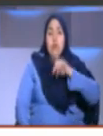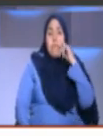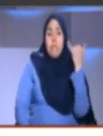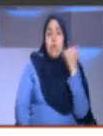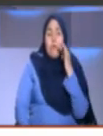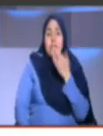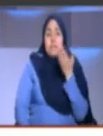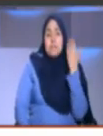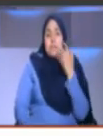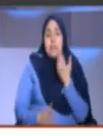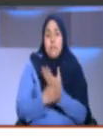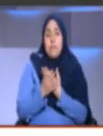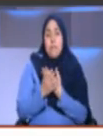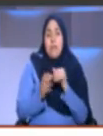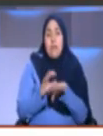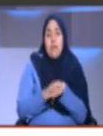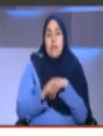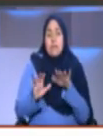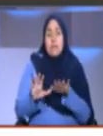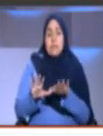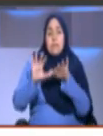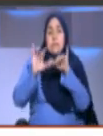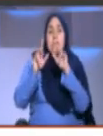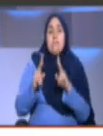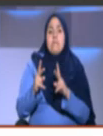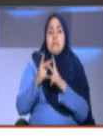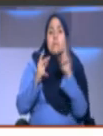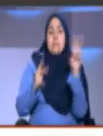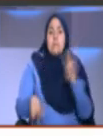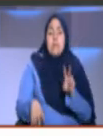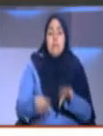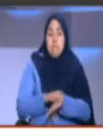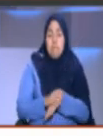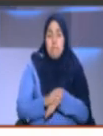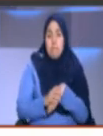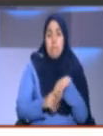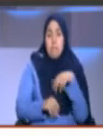سيناء، ولكن هذا المشروع تم الحقيقة تأجيله أو